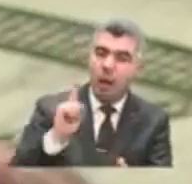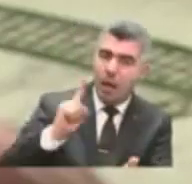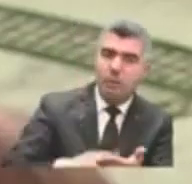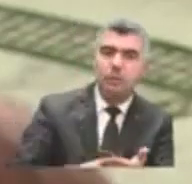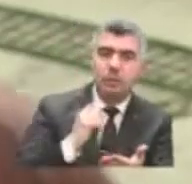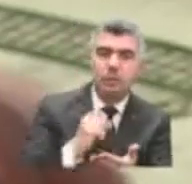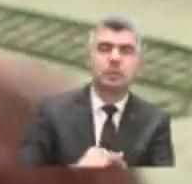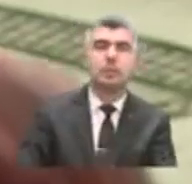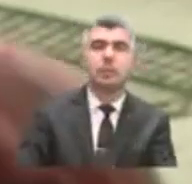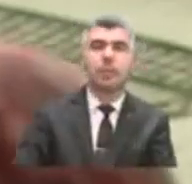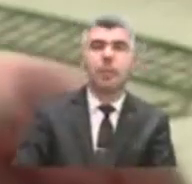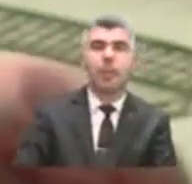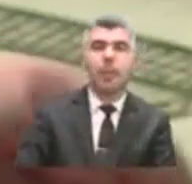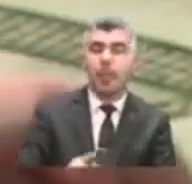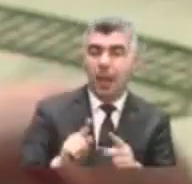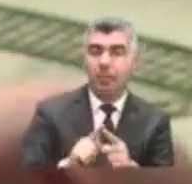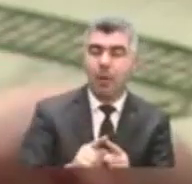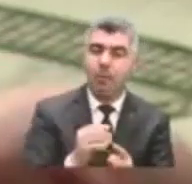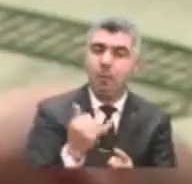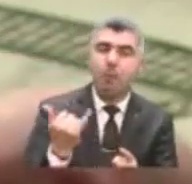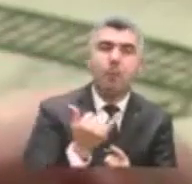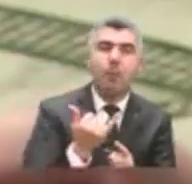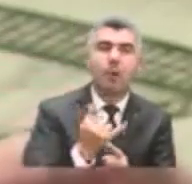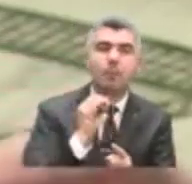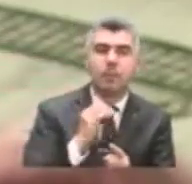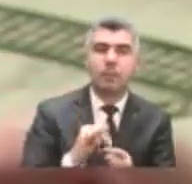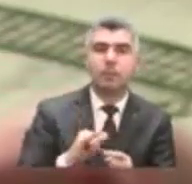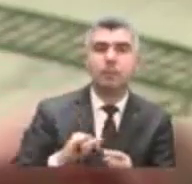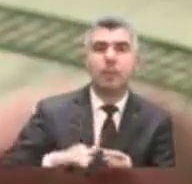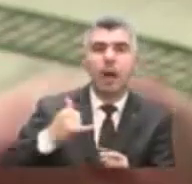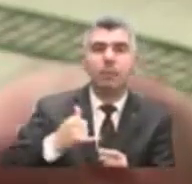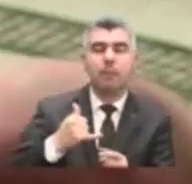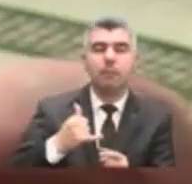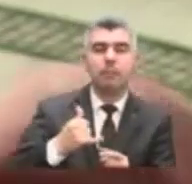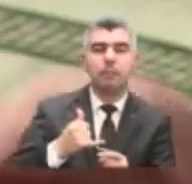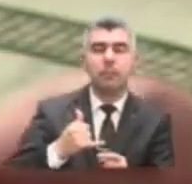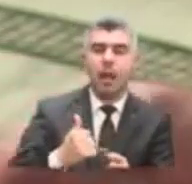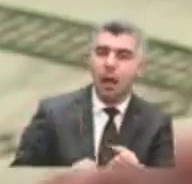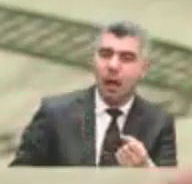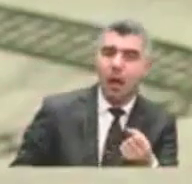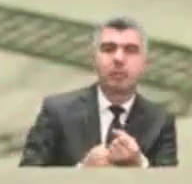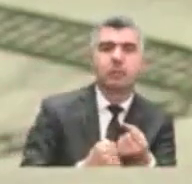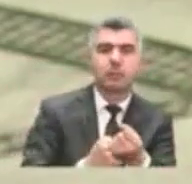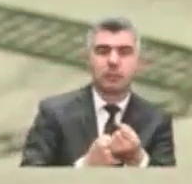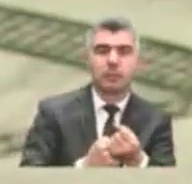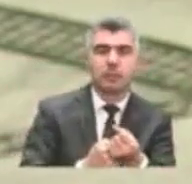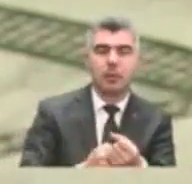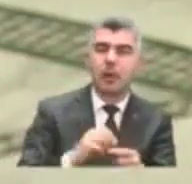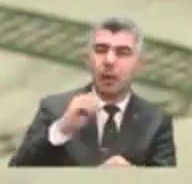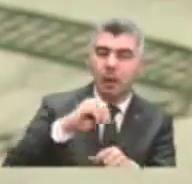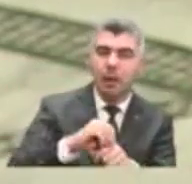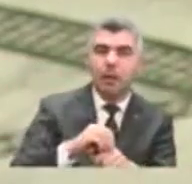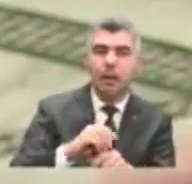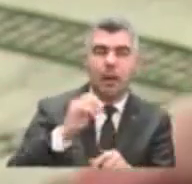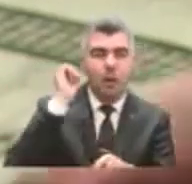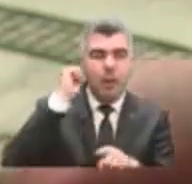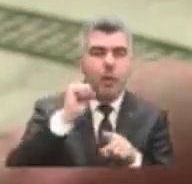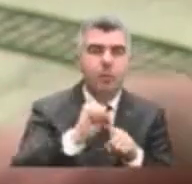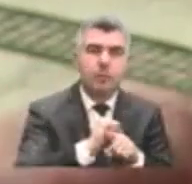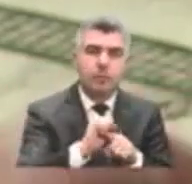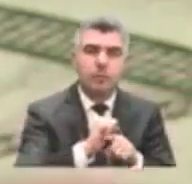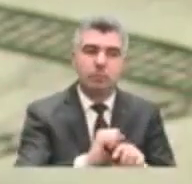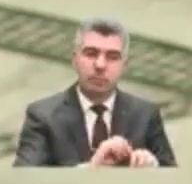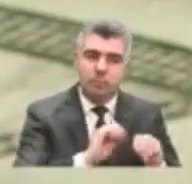ويعطي ارصده قياسيه للشباب ديالنا وكذلك البناء المشترك لمسالك التكوين مع الفاعلين السوسيو